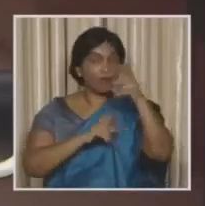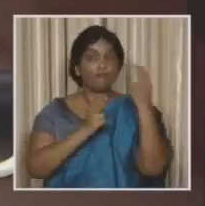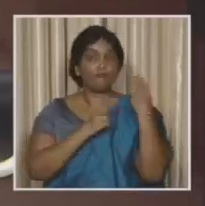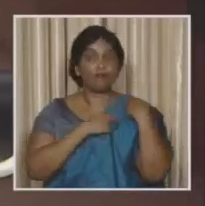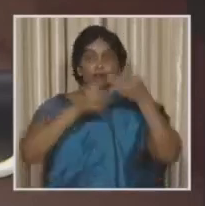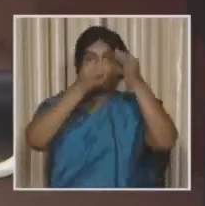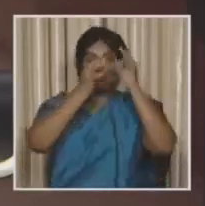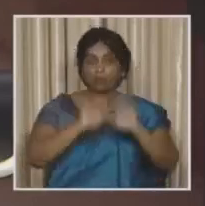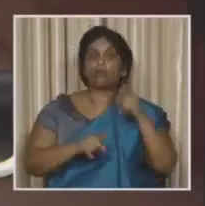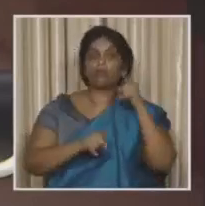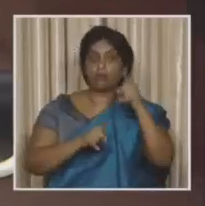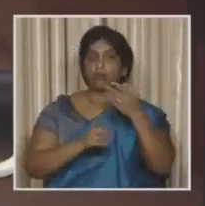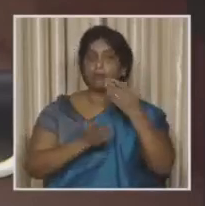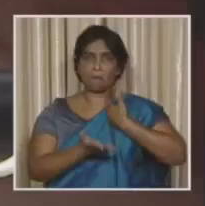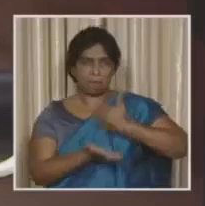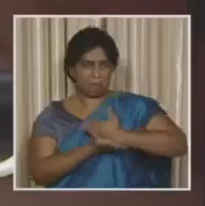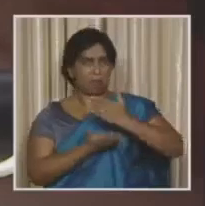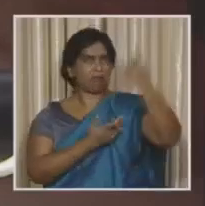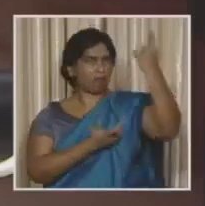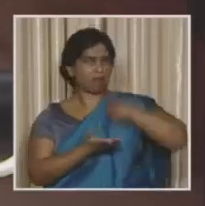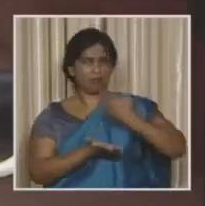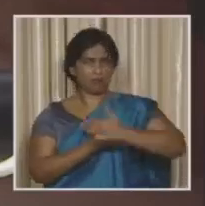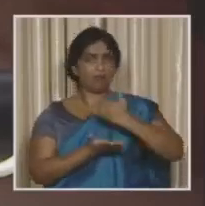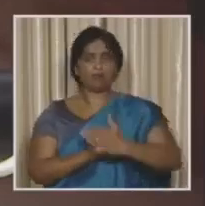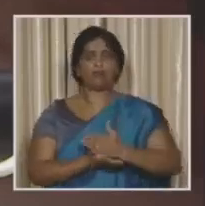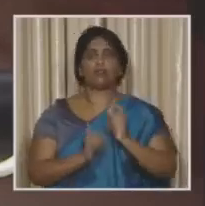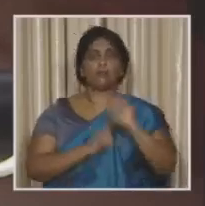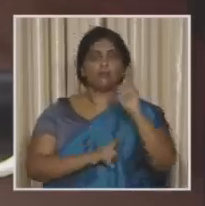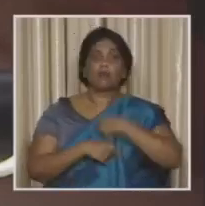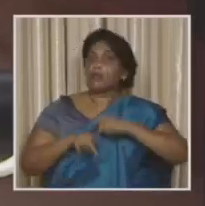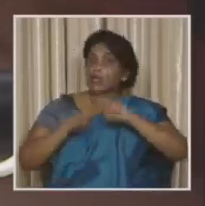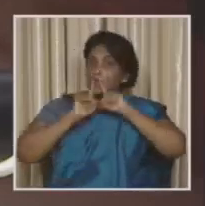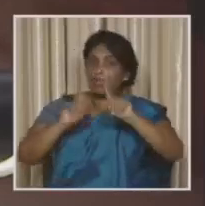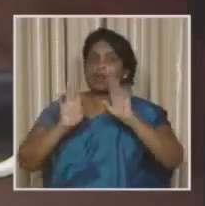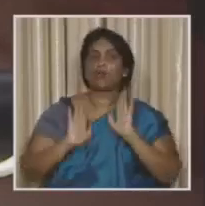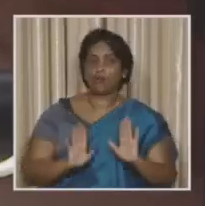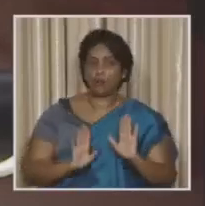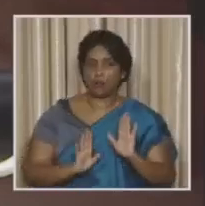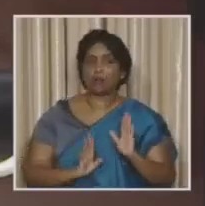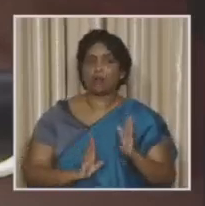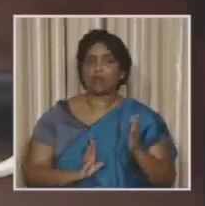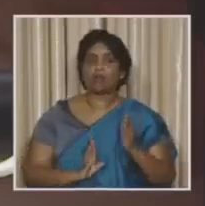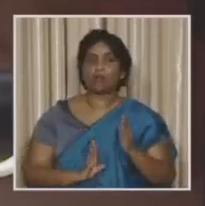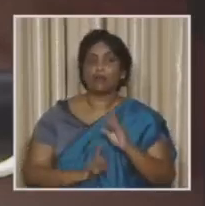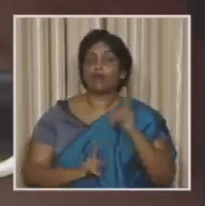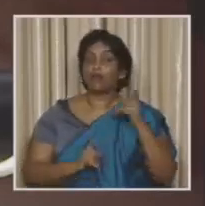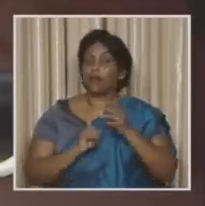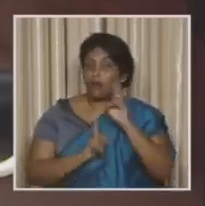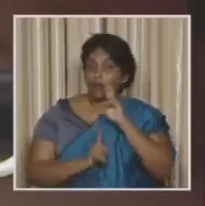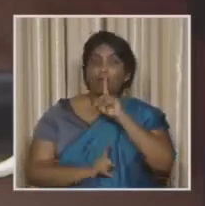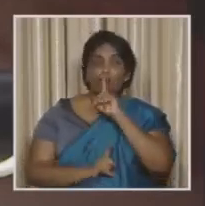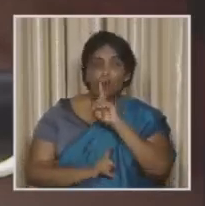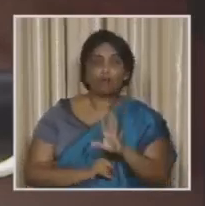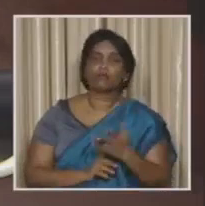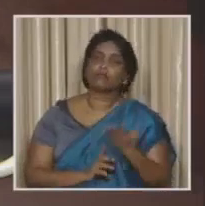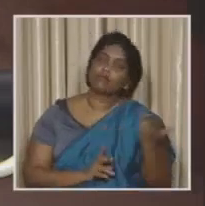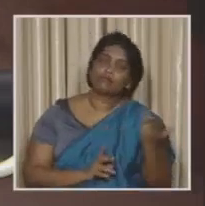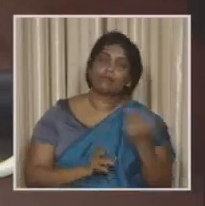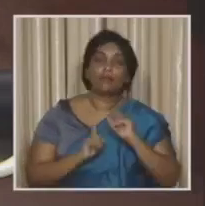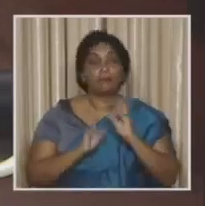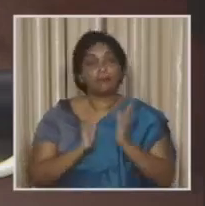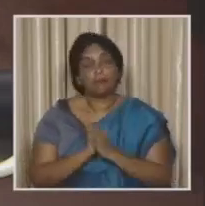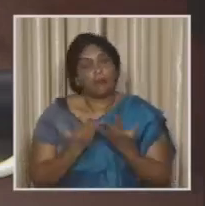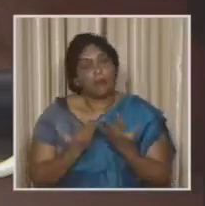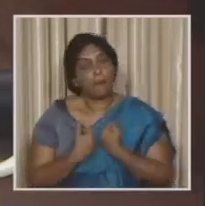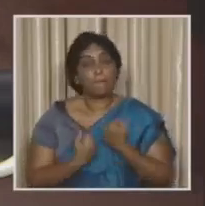නිසි පරිදි ඉටු කිරීම සඳහා තමට බාධා කරනවා නම් ඔහු මේ පාර්ලිමේන්තුවට කියන්න ඕන. ඔහුත් මොකද කරේ? ඔහුටත් කෙසේ වූ අගමැතිකම තියාගන්න